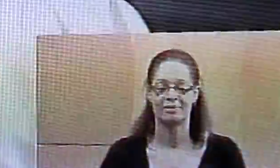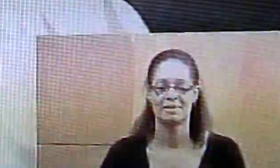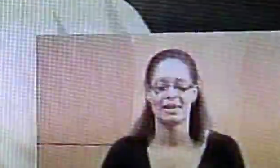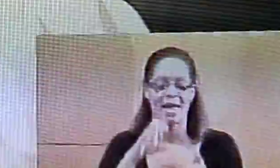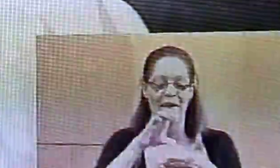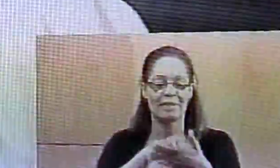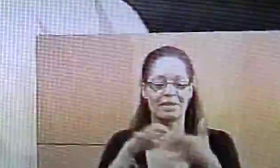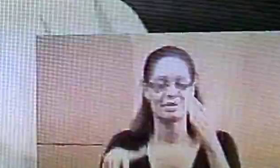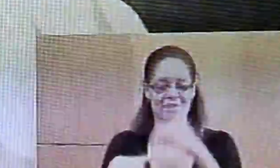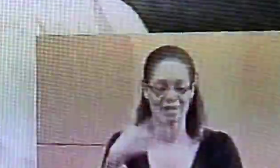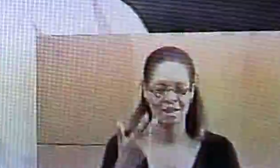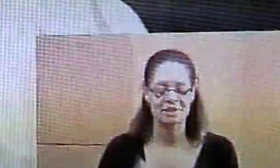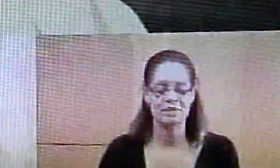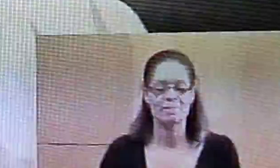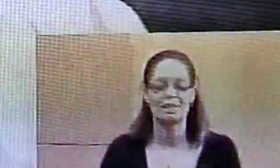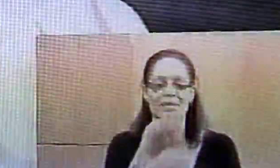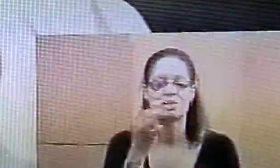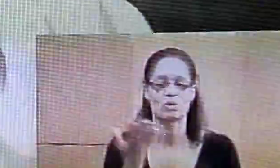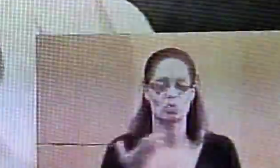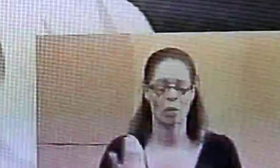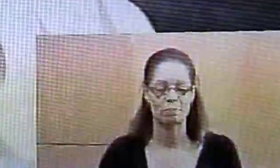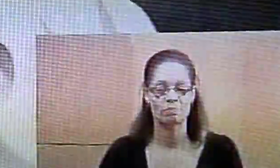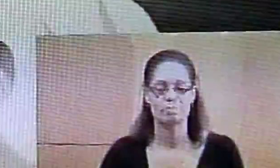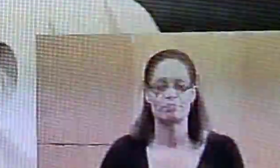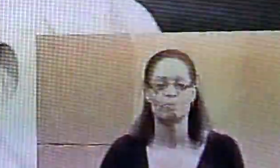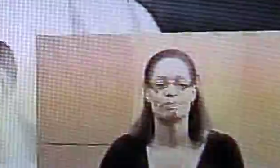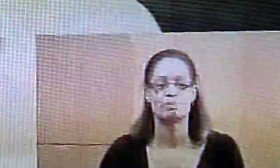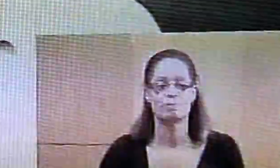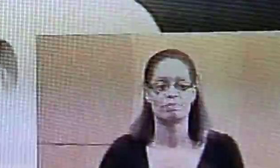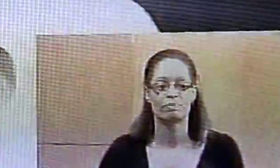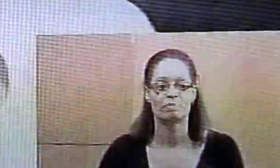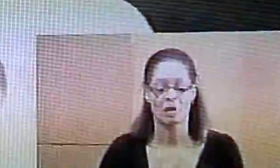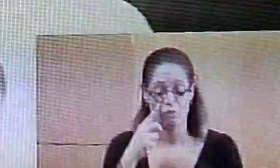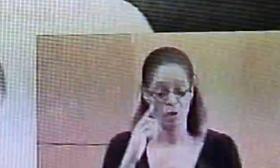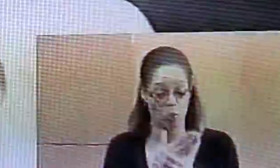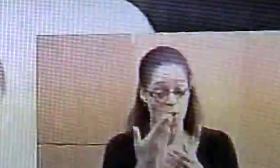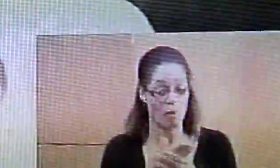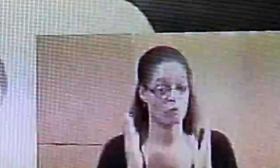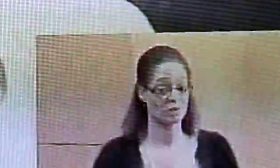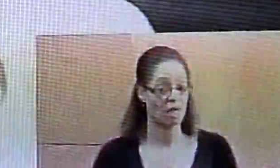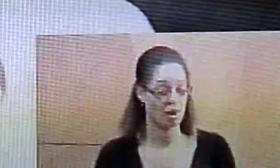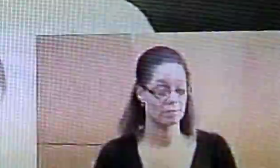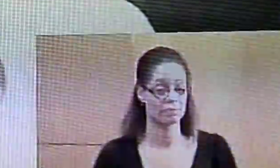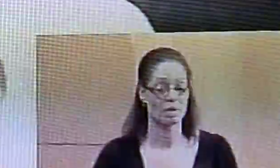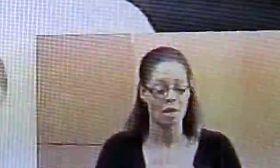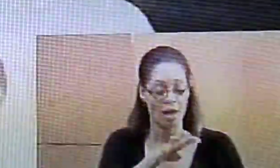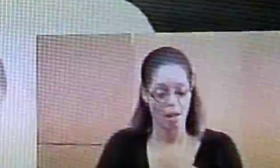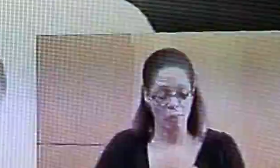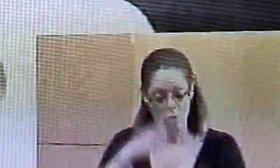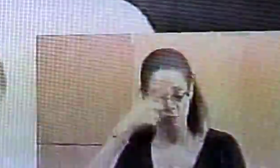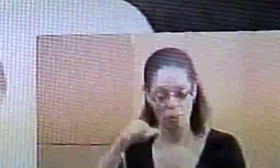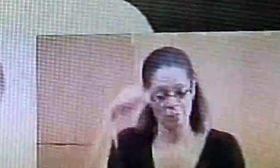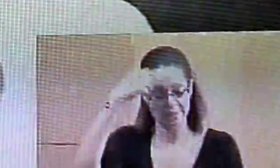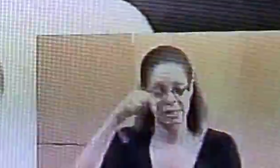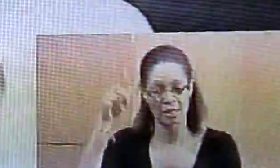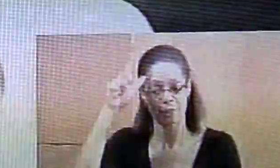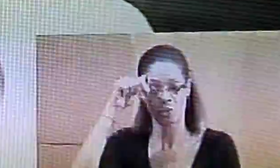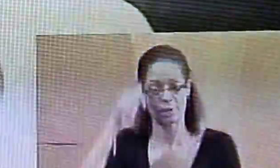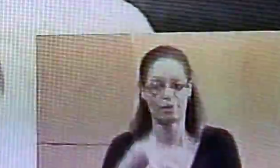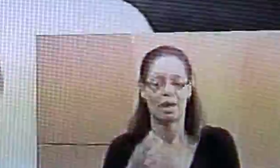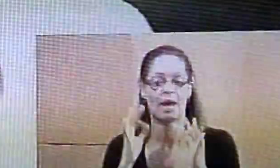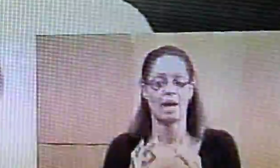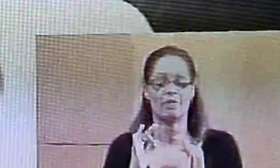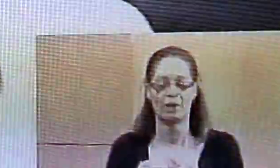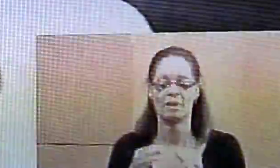l'article 13 fixe, je cite, je suis en train de citer un document officiel, le rapport au président de la République relatif à